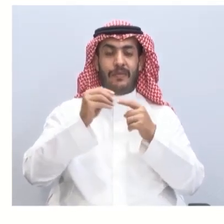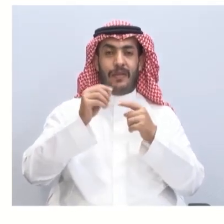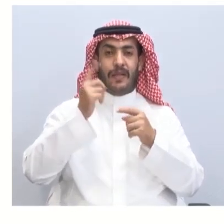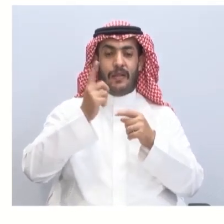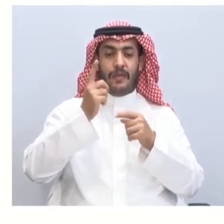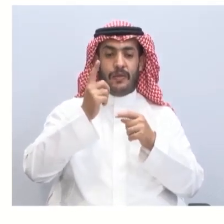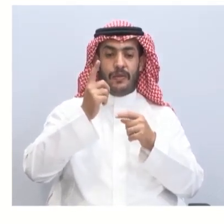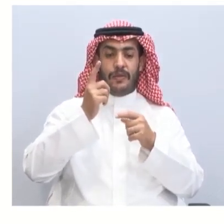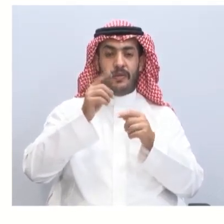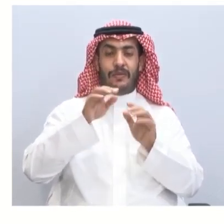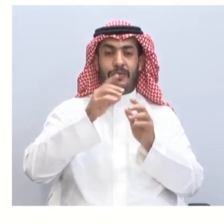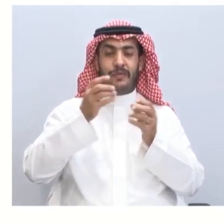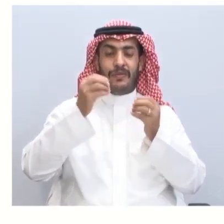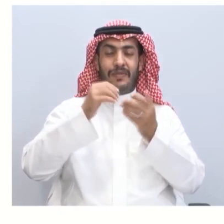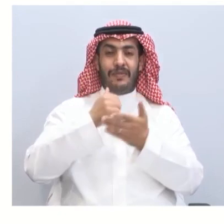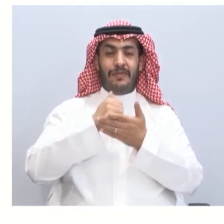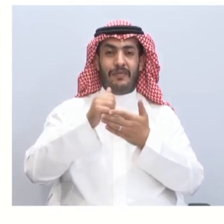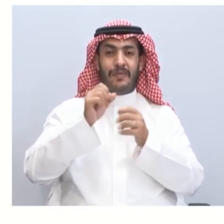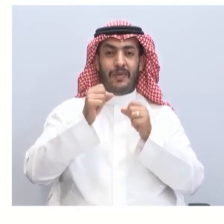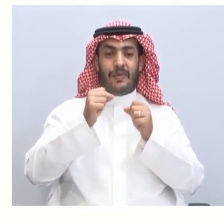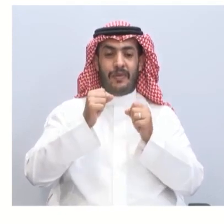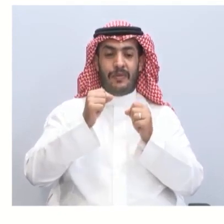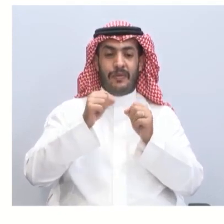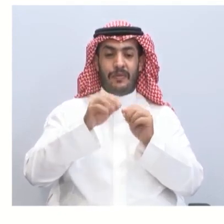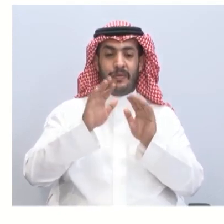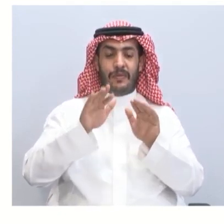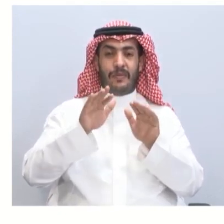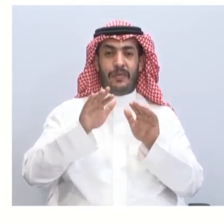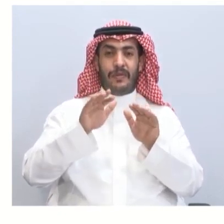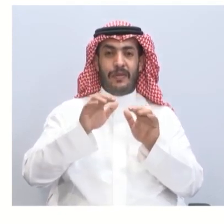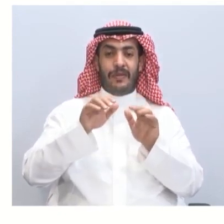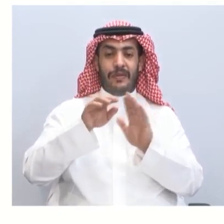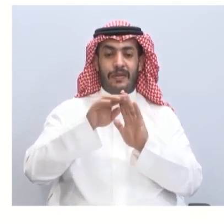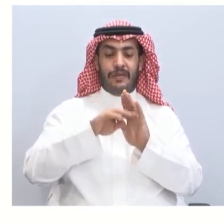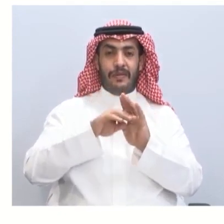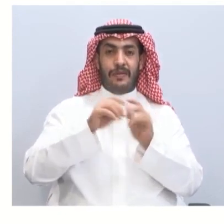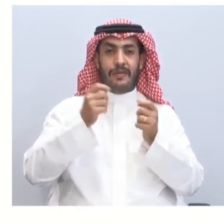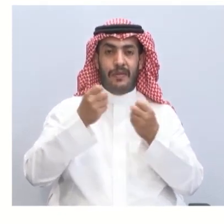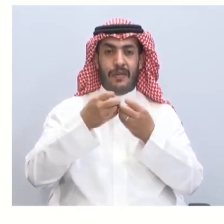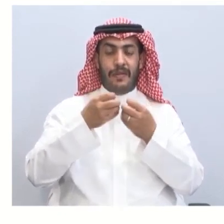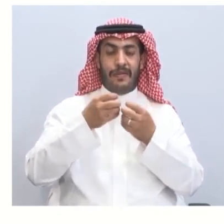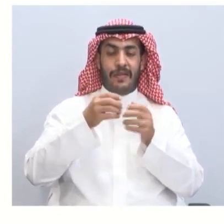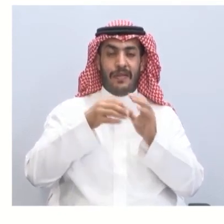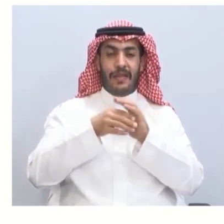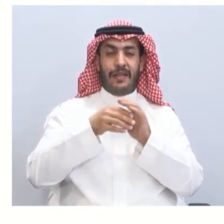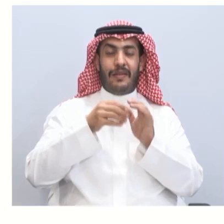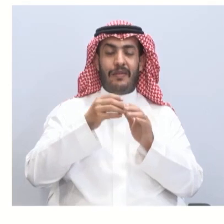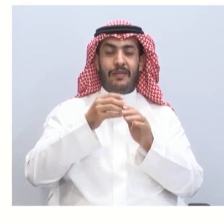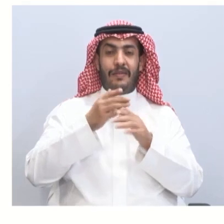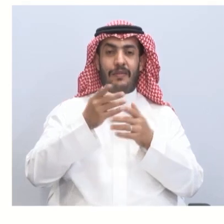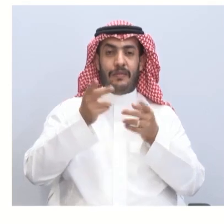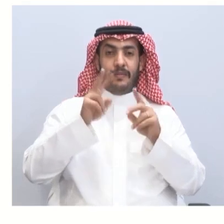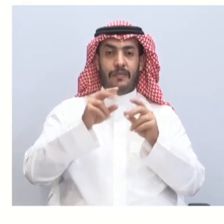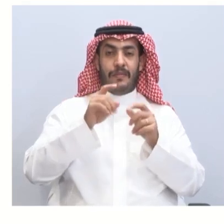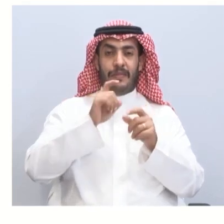الدوله جزءا كبيرا من قوتها لوجود النزاعات والفتن الداخليه التي ادت